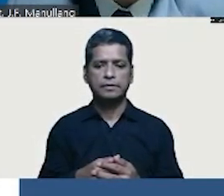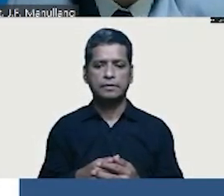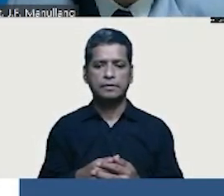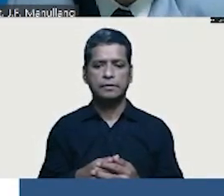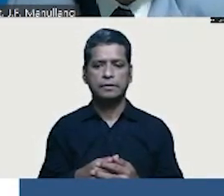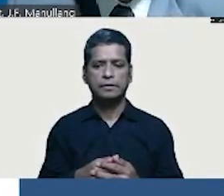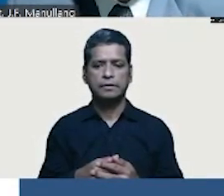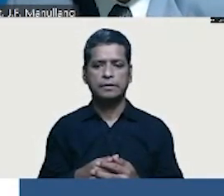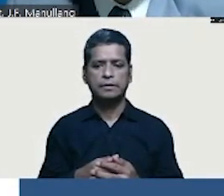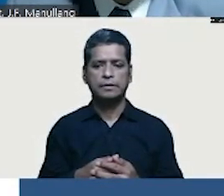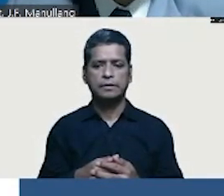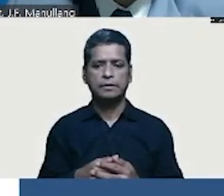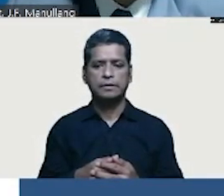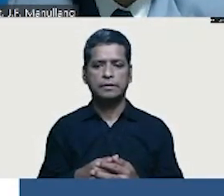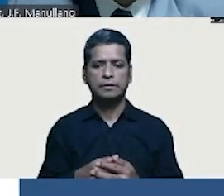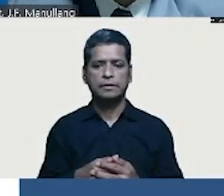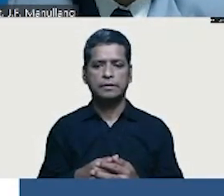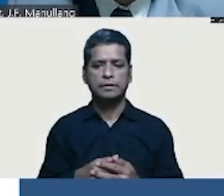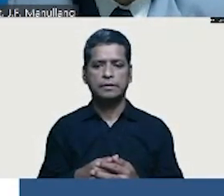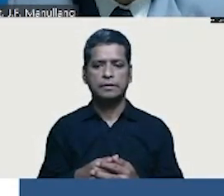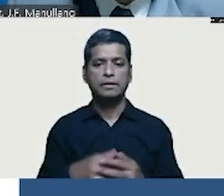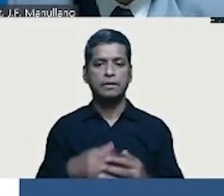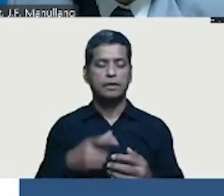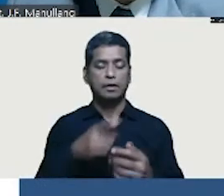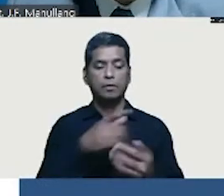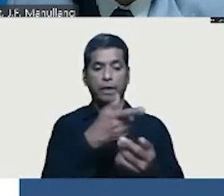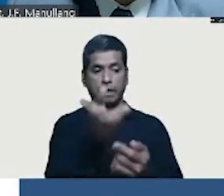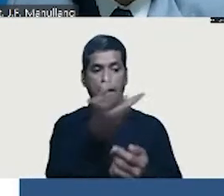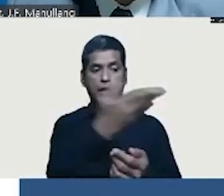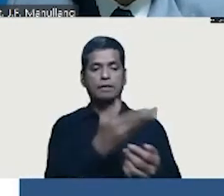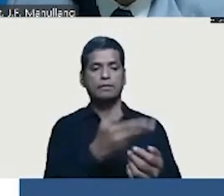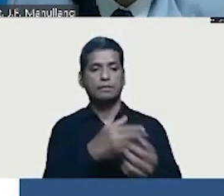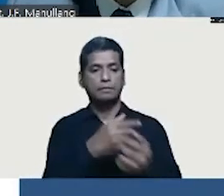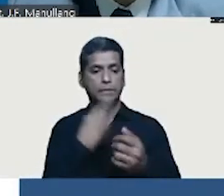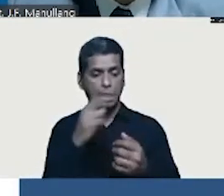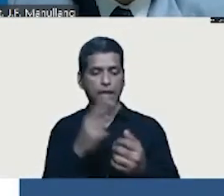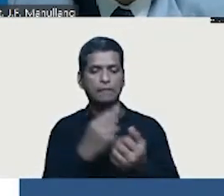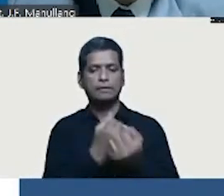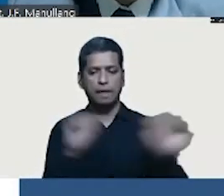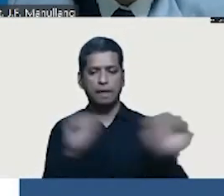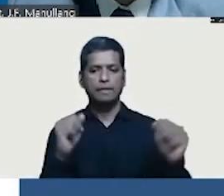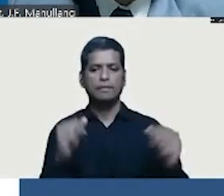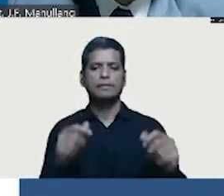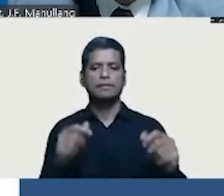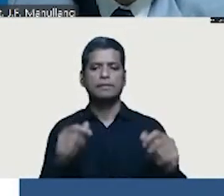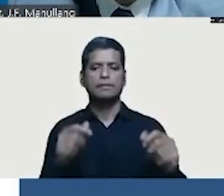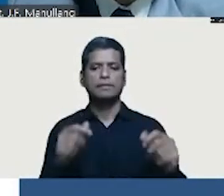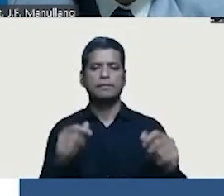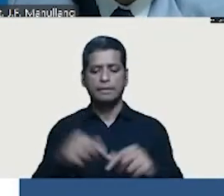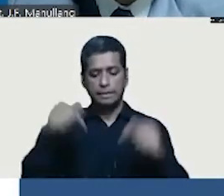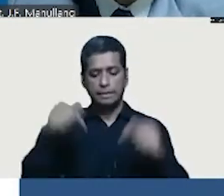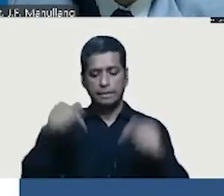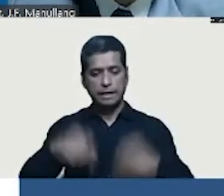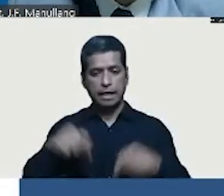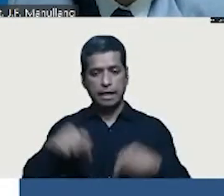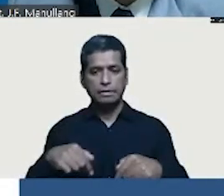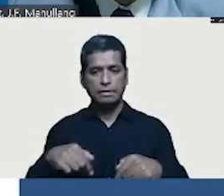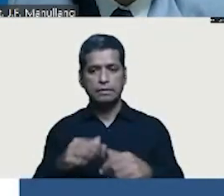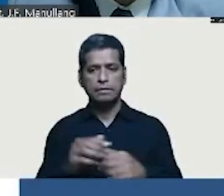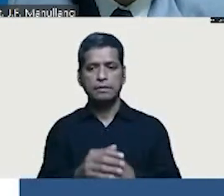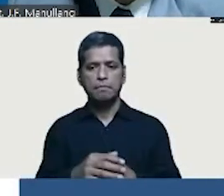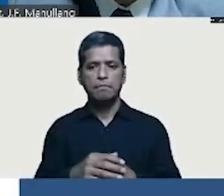tetap jaya demikian juga kita sekarang pada masa akhir zaman ini banyak musuh-musuh rohani kita